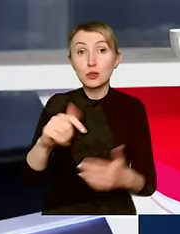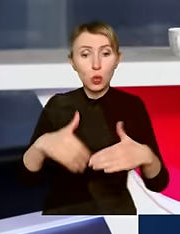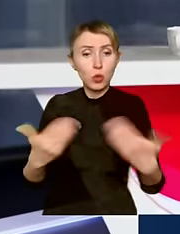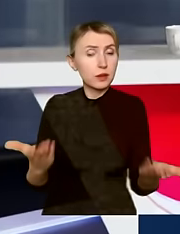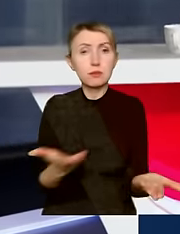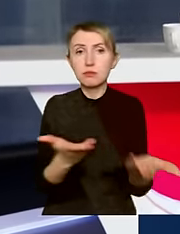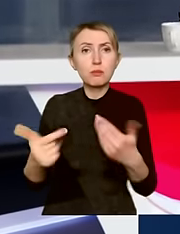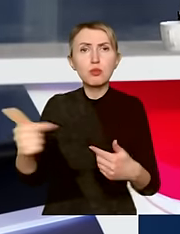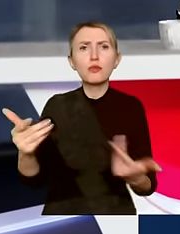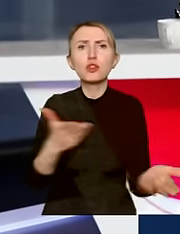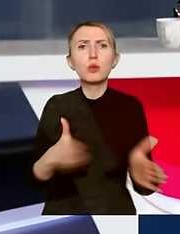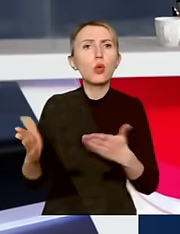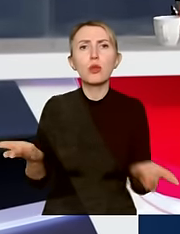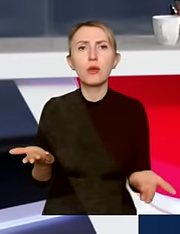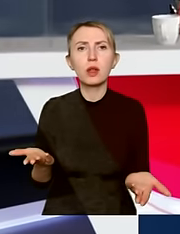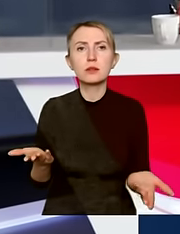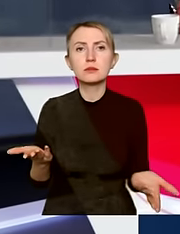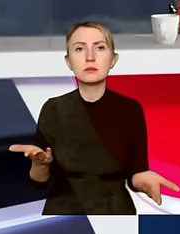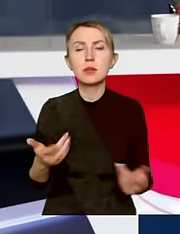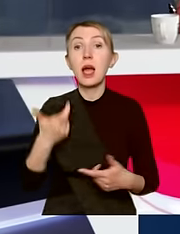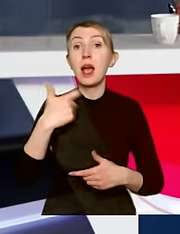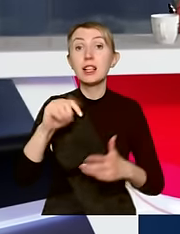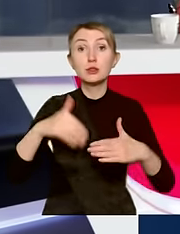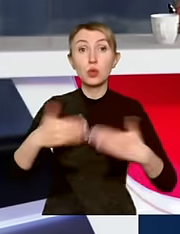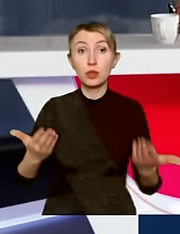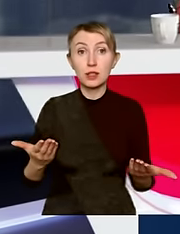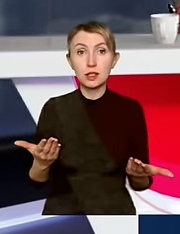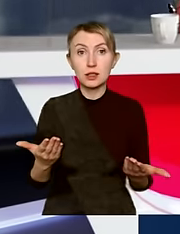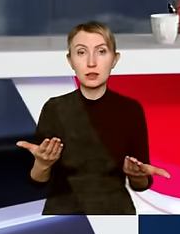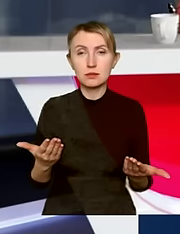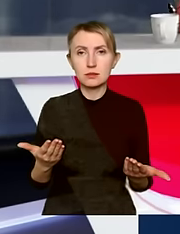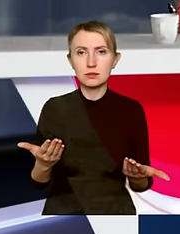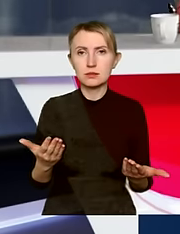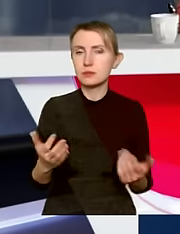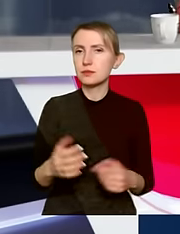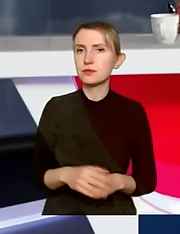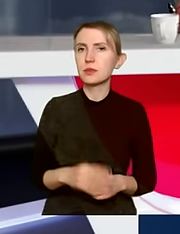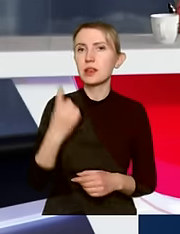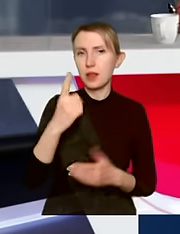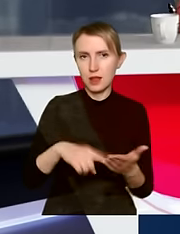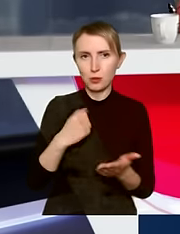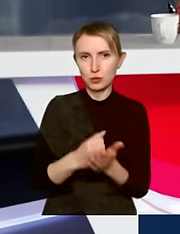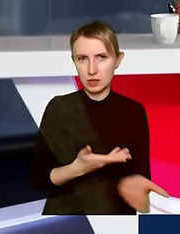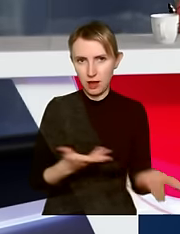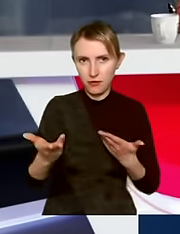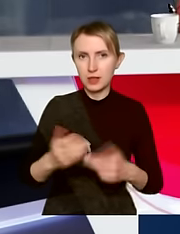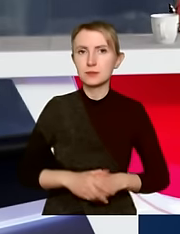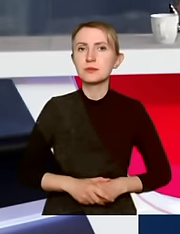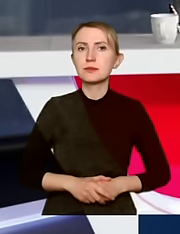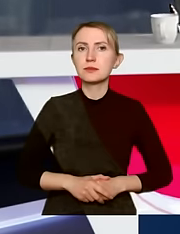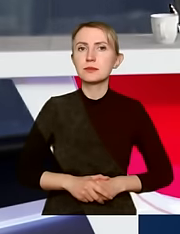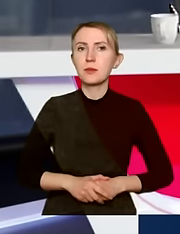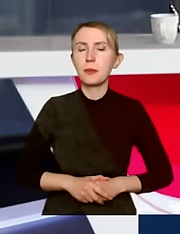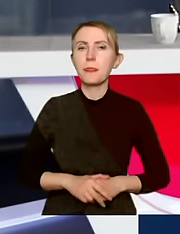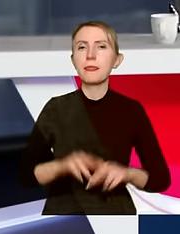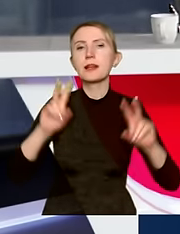miały być gotowe. A przez 100 dni to poszła jedna ustawa, która taka tak zwana,